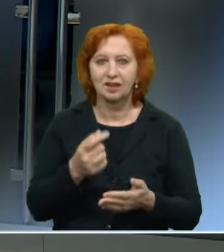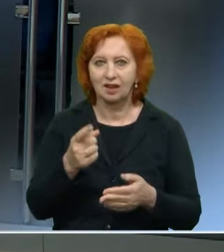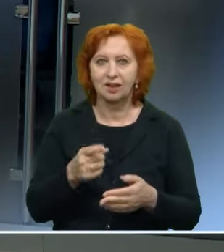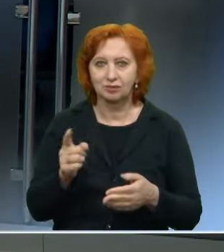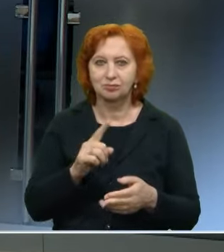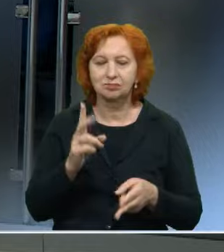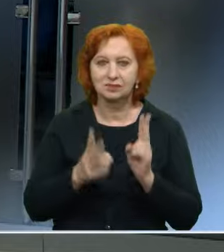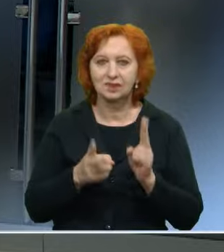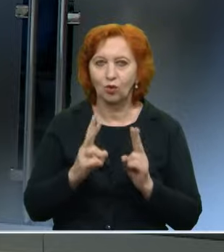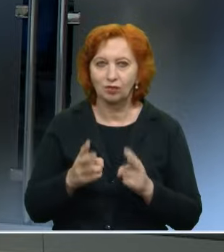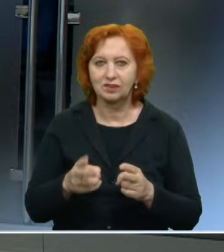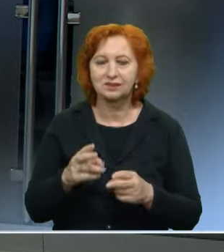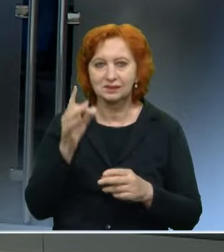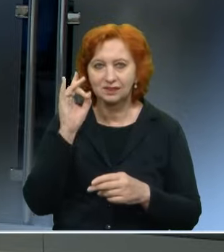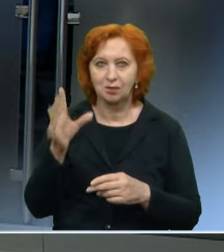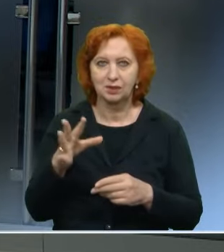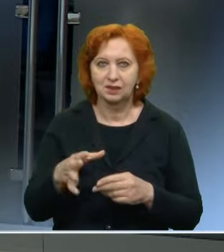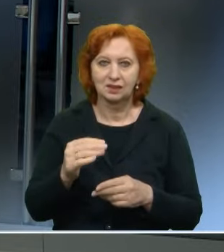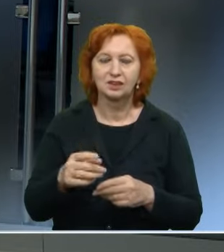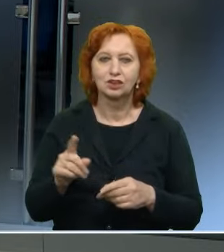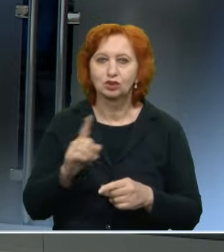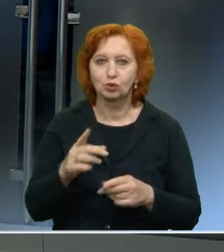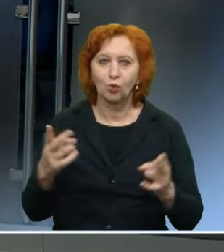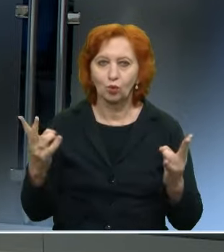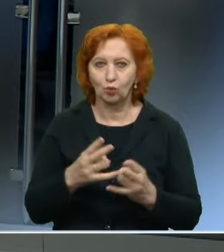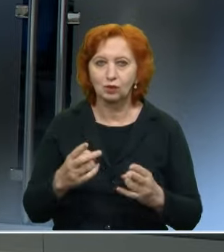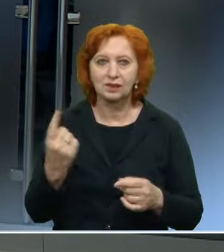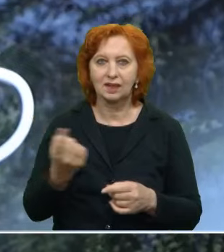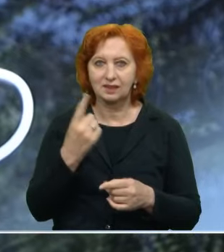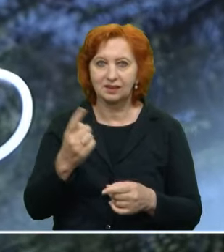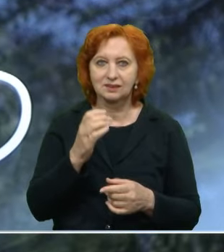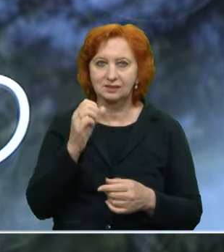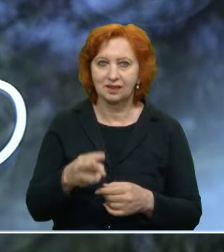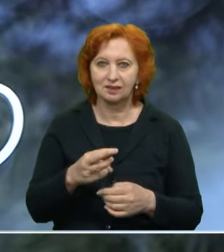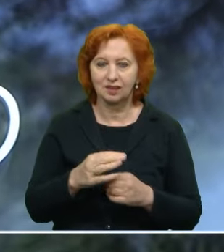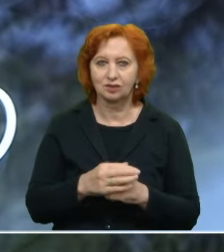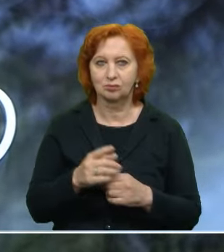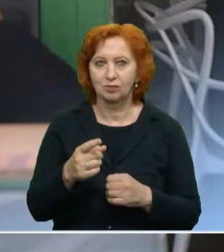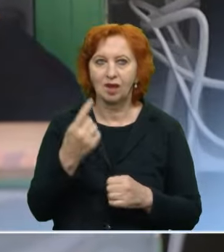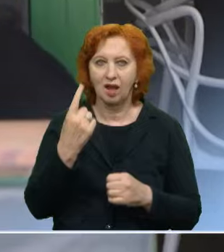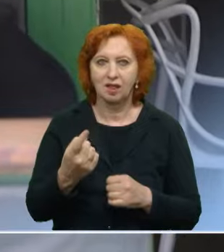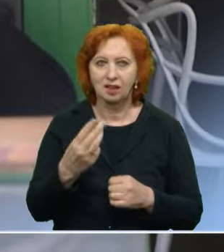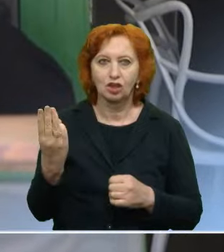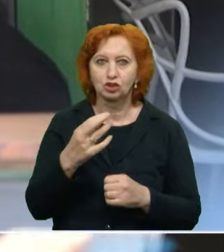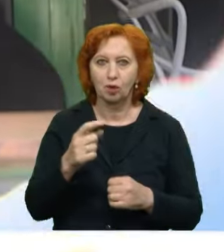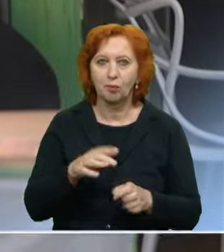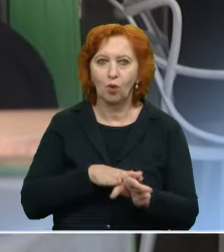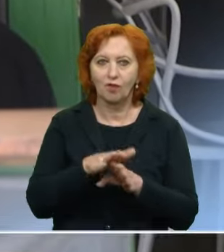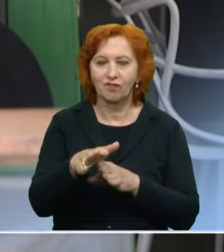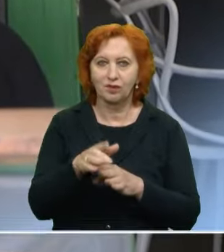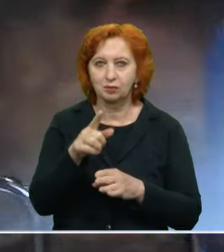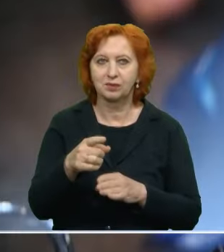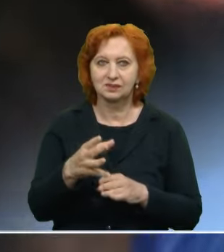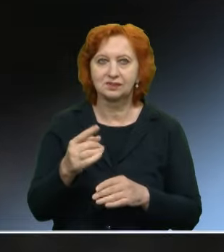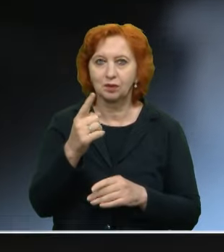готовят знаменитый фастфуд, и так ли для этого нужен единый стандарт. Одна шаурма и вы полны энергии часа